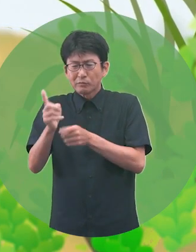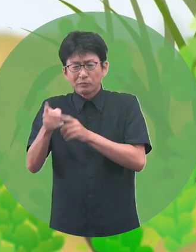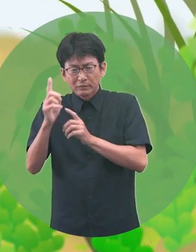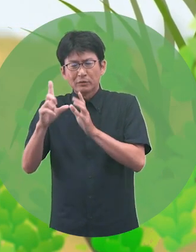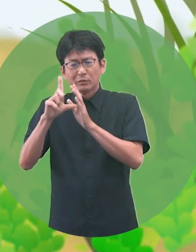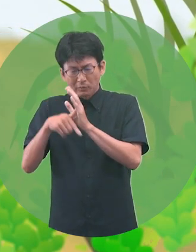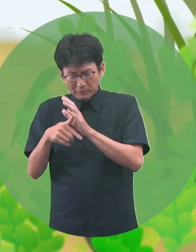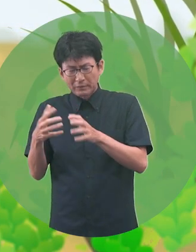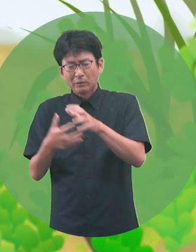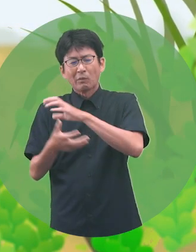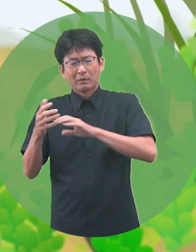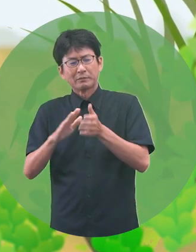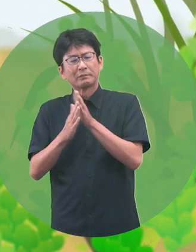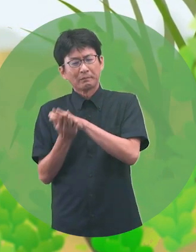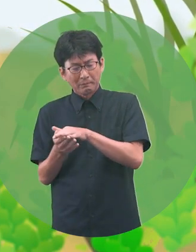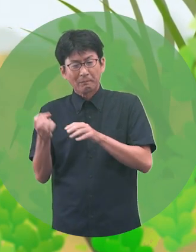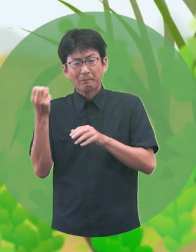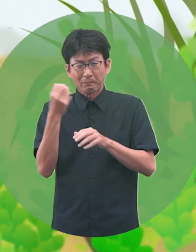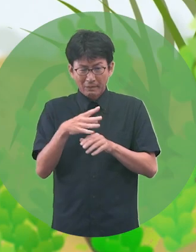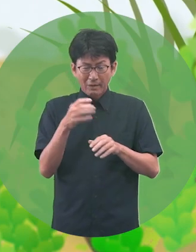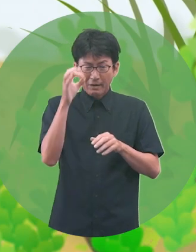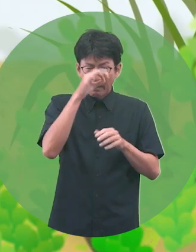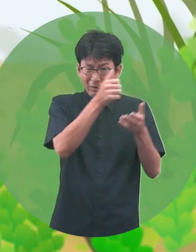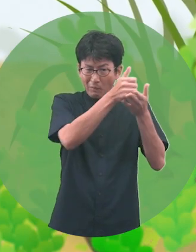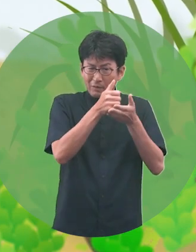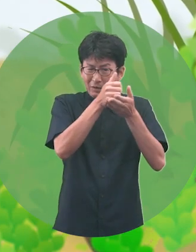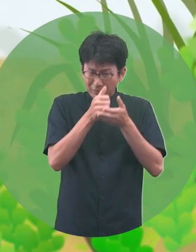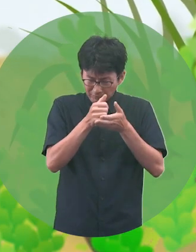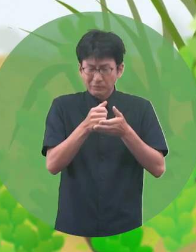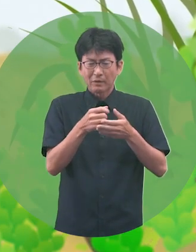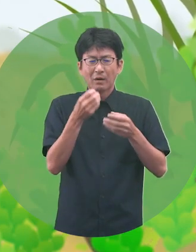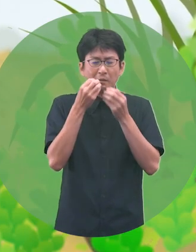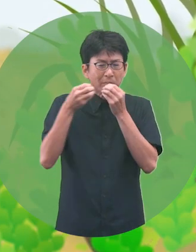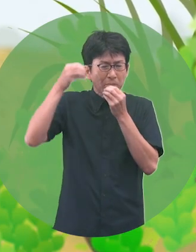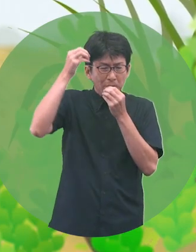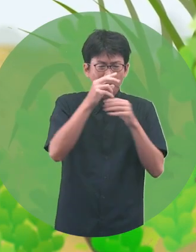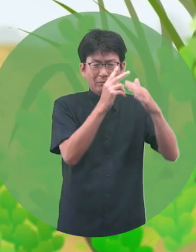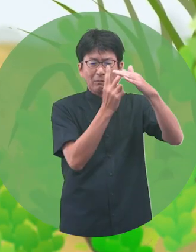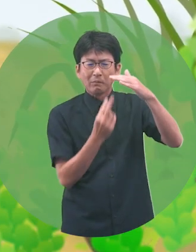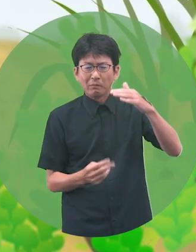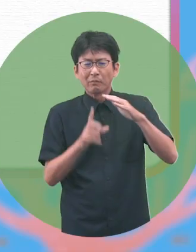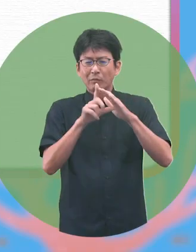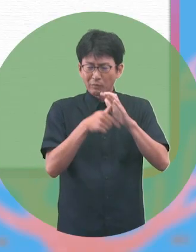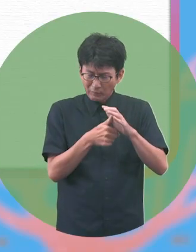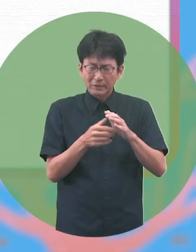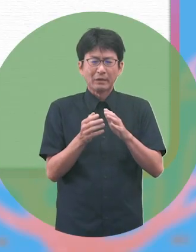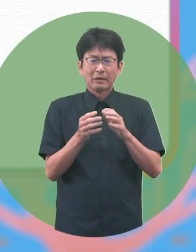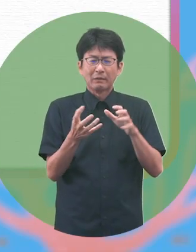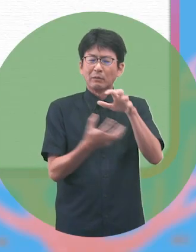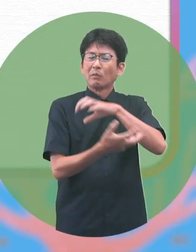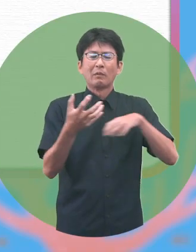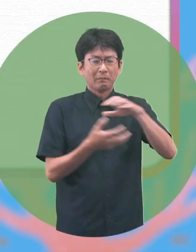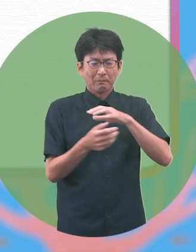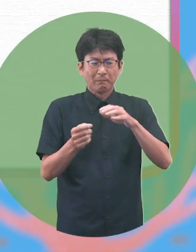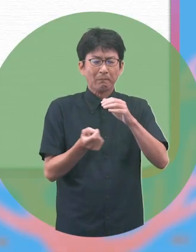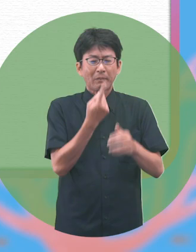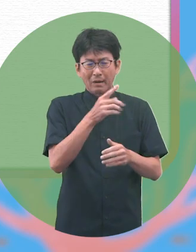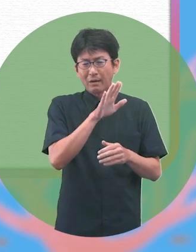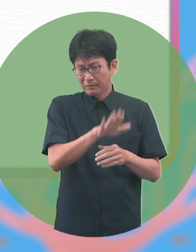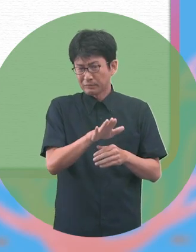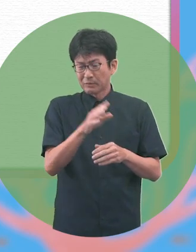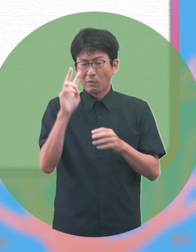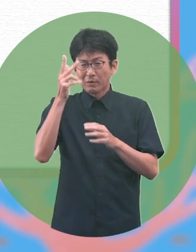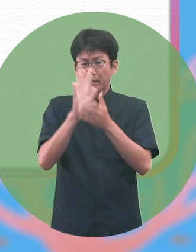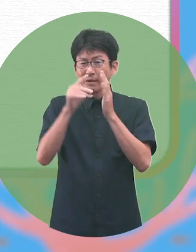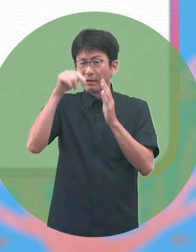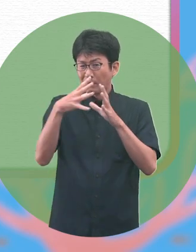が多く、観光客はスノーケリング中の事故が多くなっています。 沖縄県は全国の中で